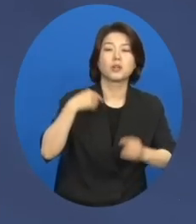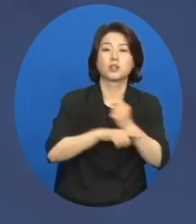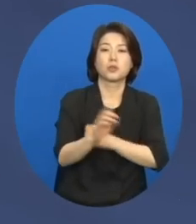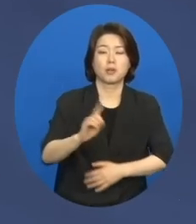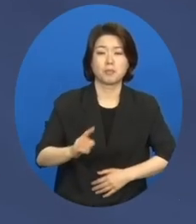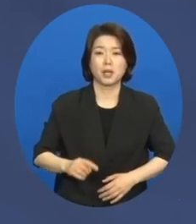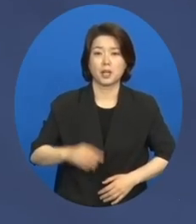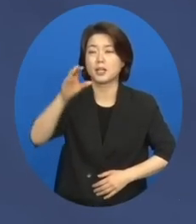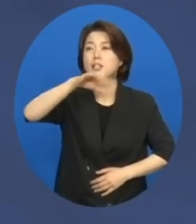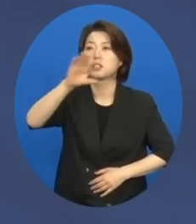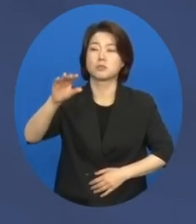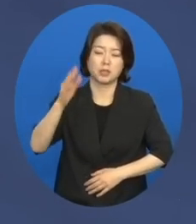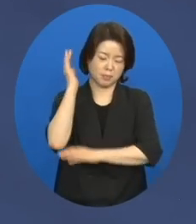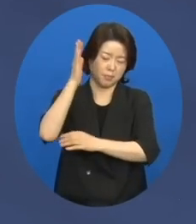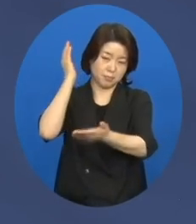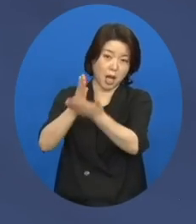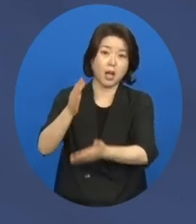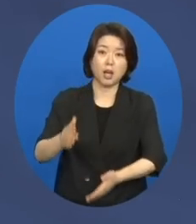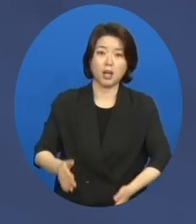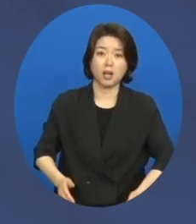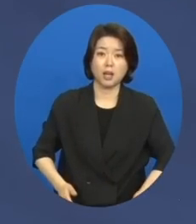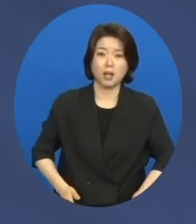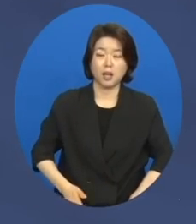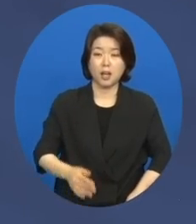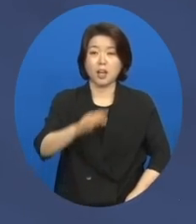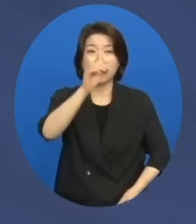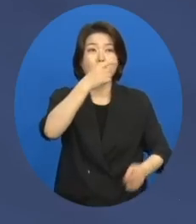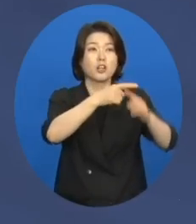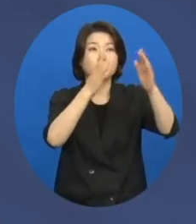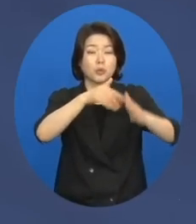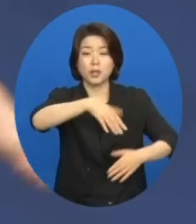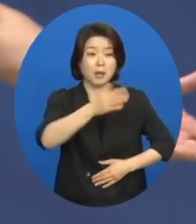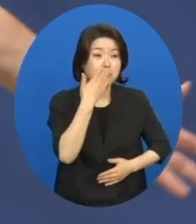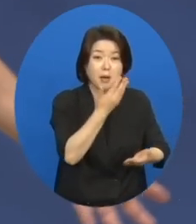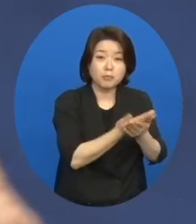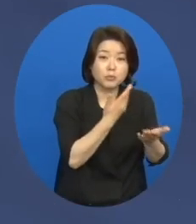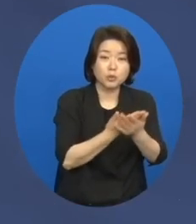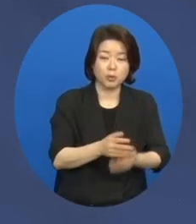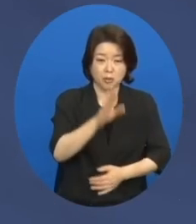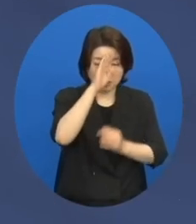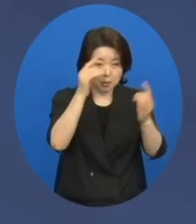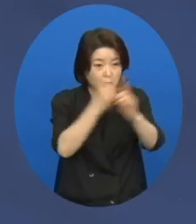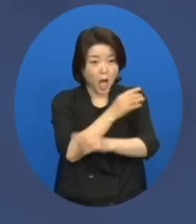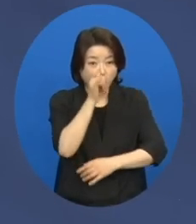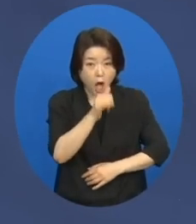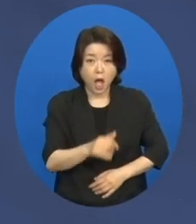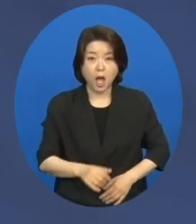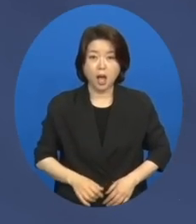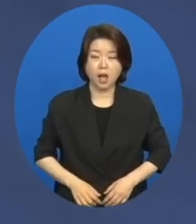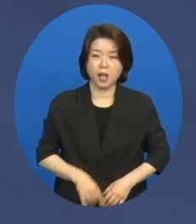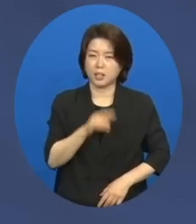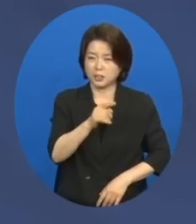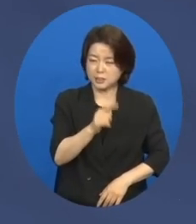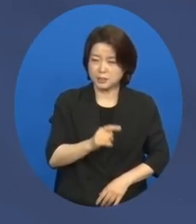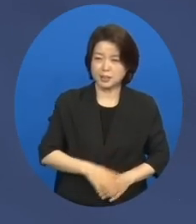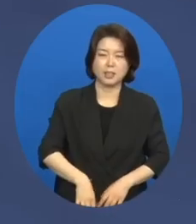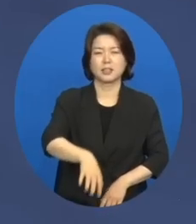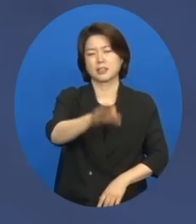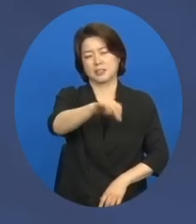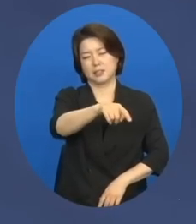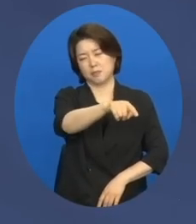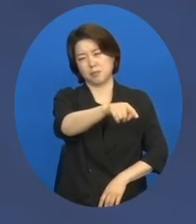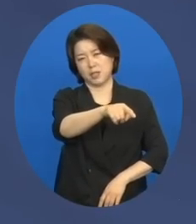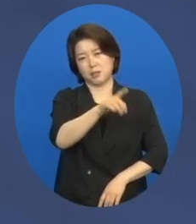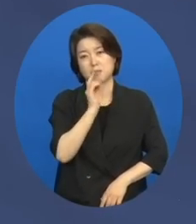뭔 십자가 얘기야? 아니 교회 가면 밥 줘? 병나? 이런 천박하기 짝이